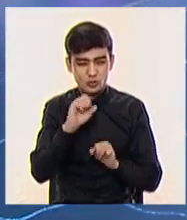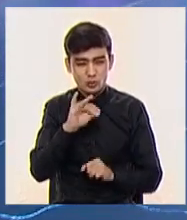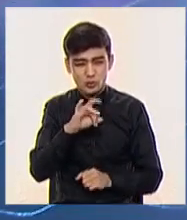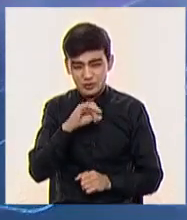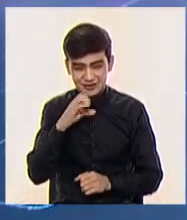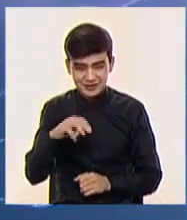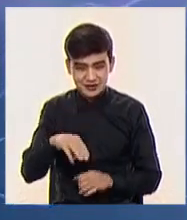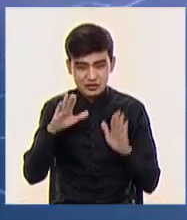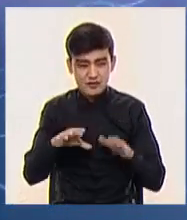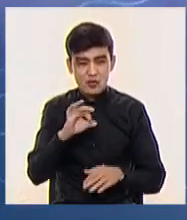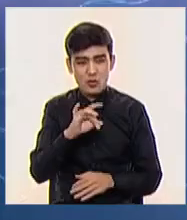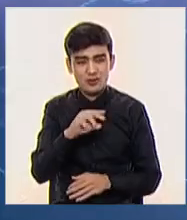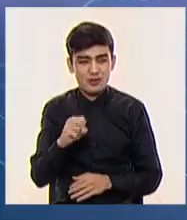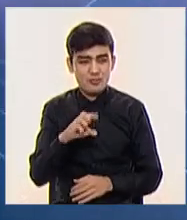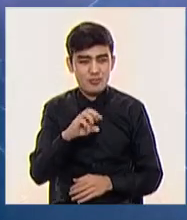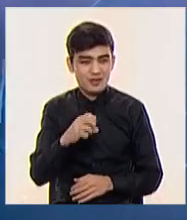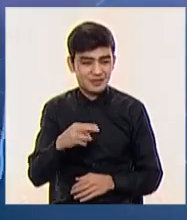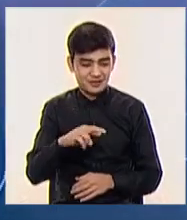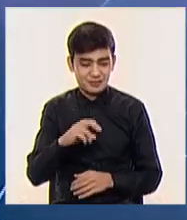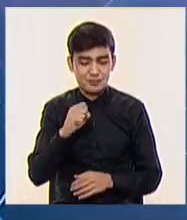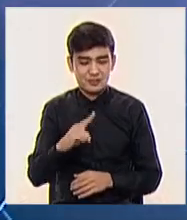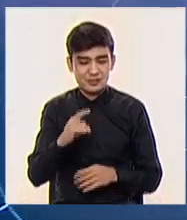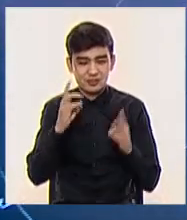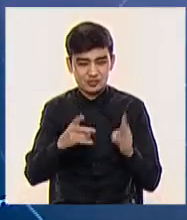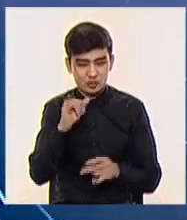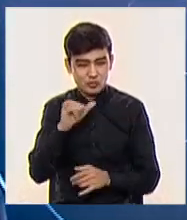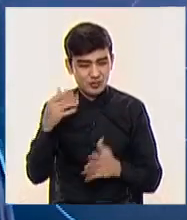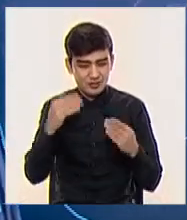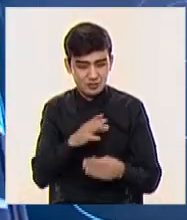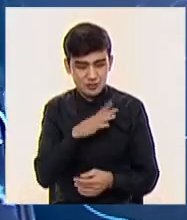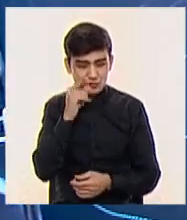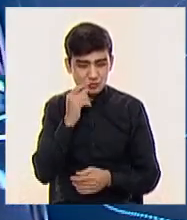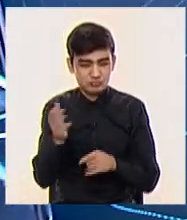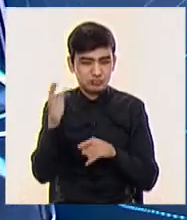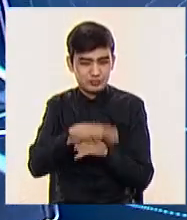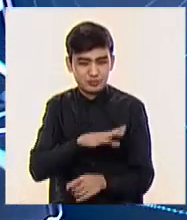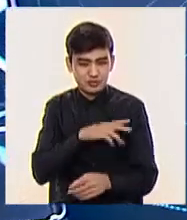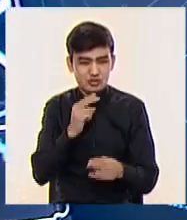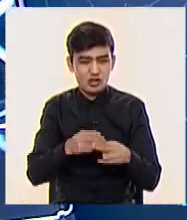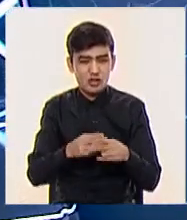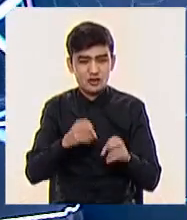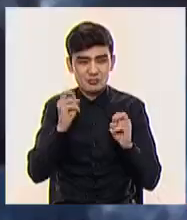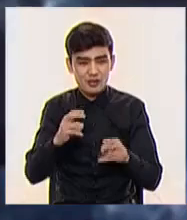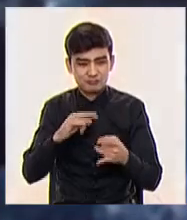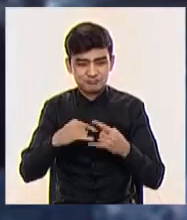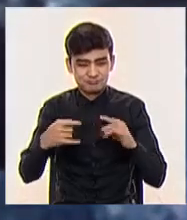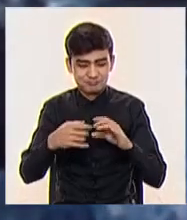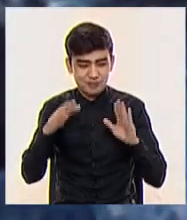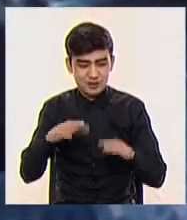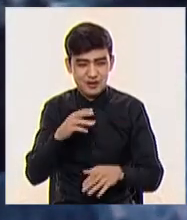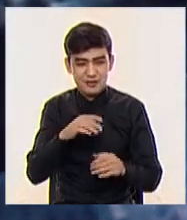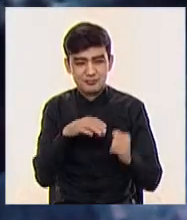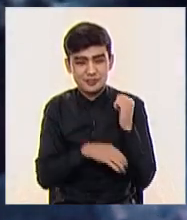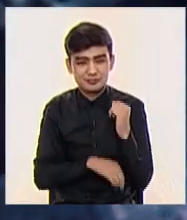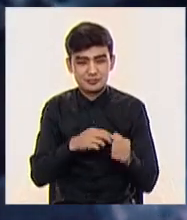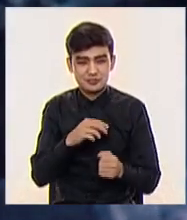индустриальной зоны Ордабасы. Трагедия произошла в субботу. На мужчин обрушилось перекрытие из железобетонных плит. Младшему из погибших